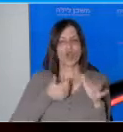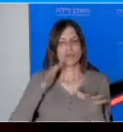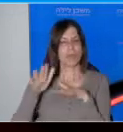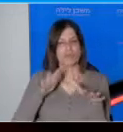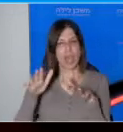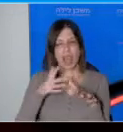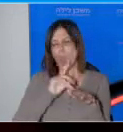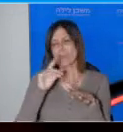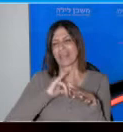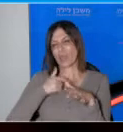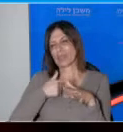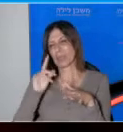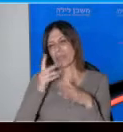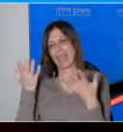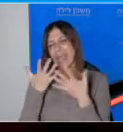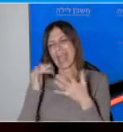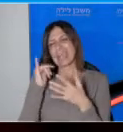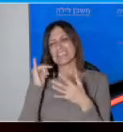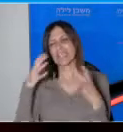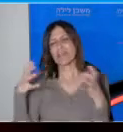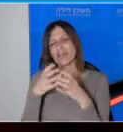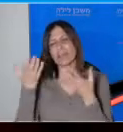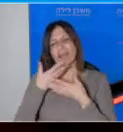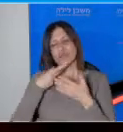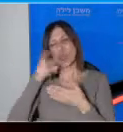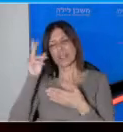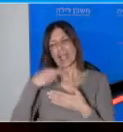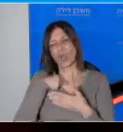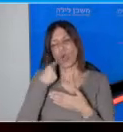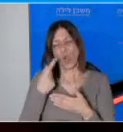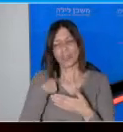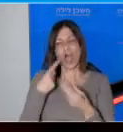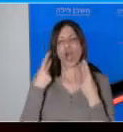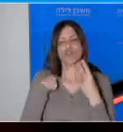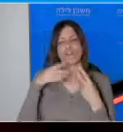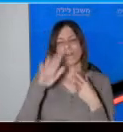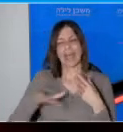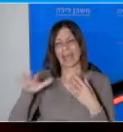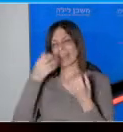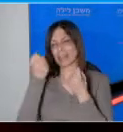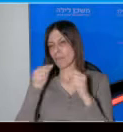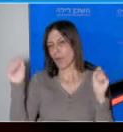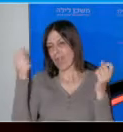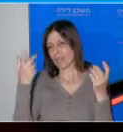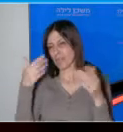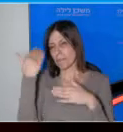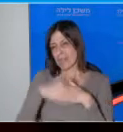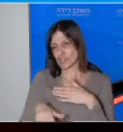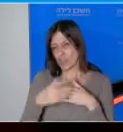הממשלה. לא מעניין אותי איזה מפלגה מקבלת יותר קולות. חשוב לי המערכת הדמוקרטית. בסוף, יום